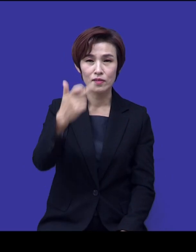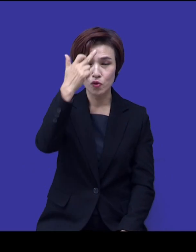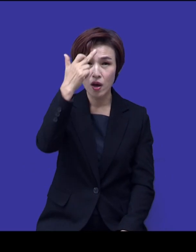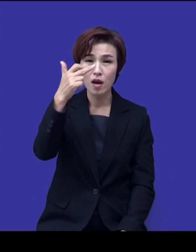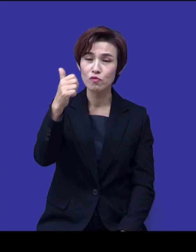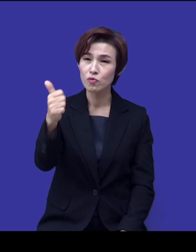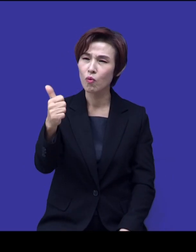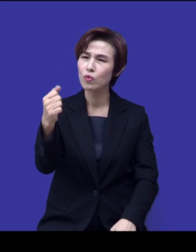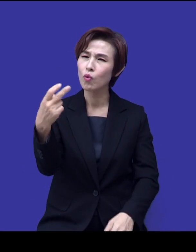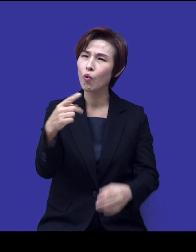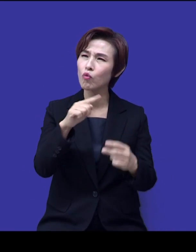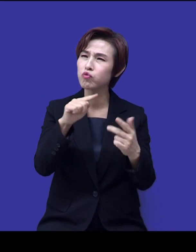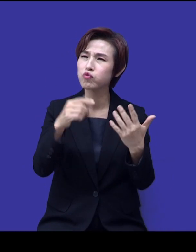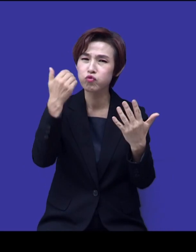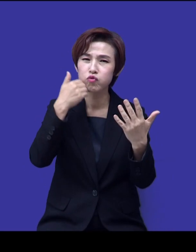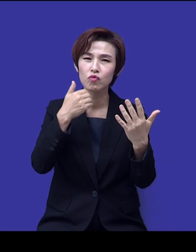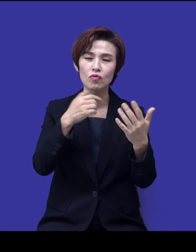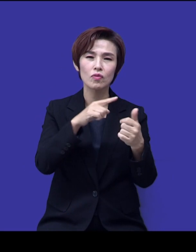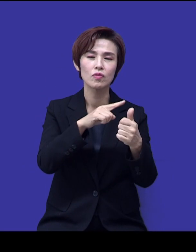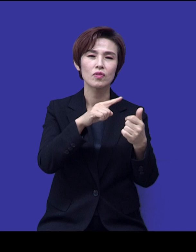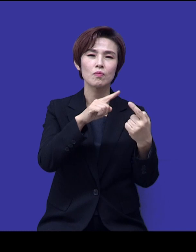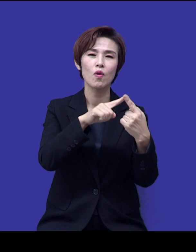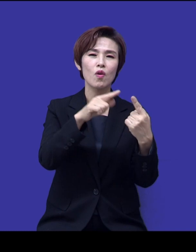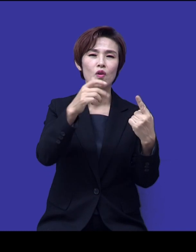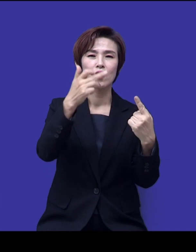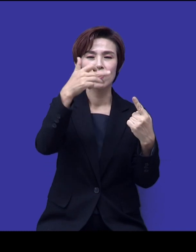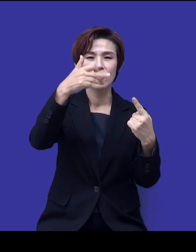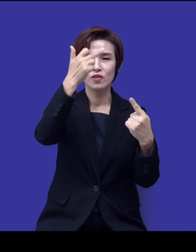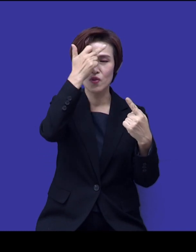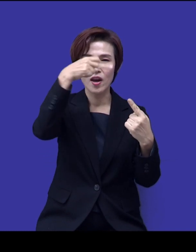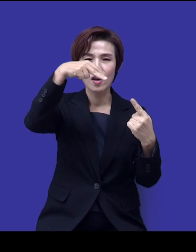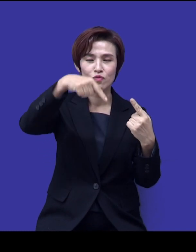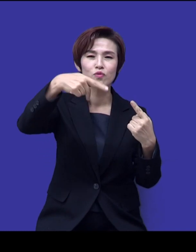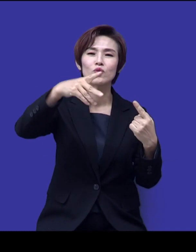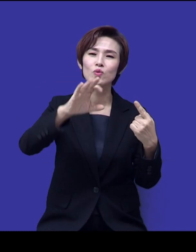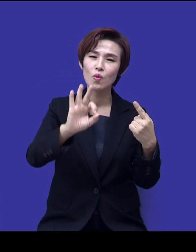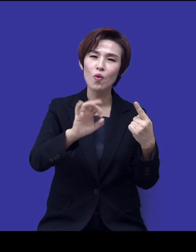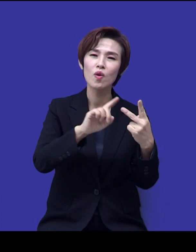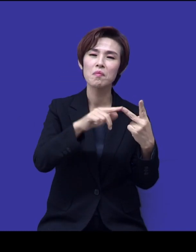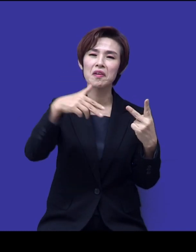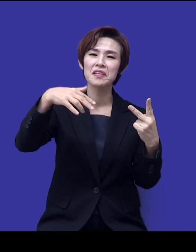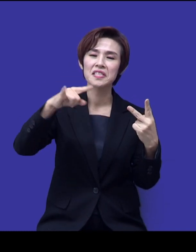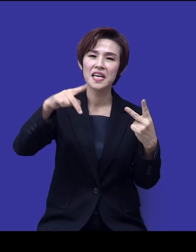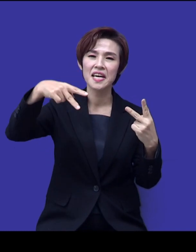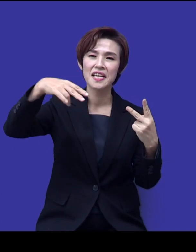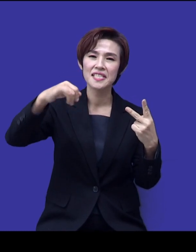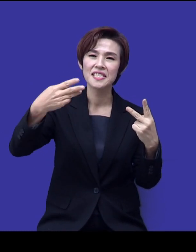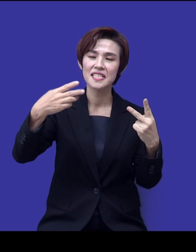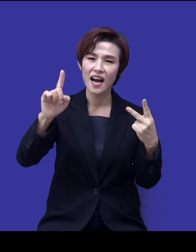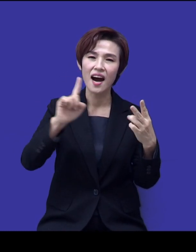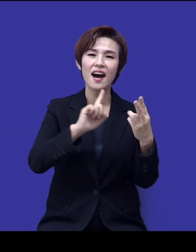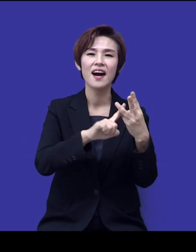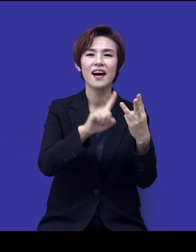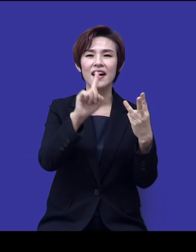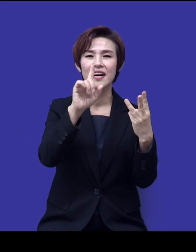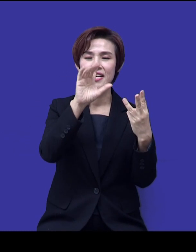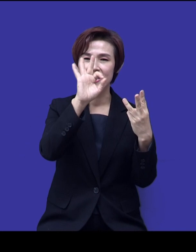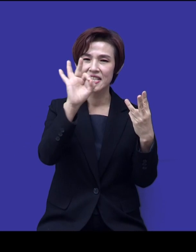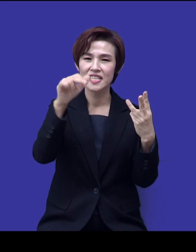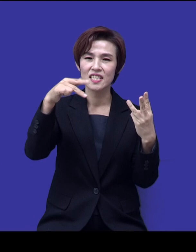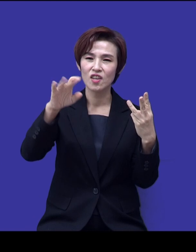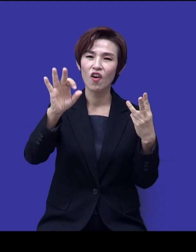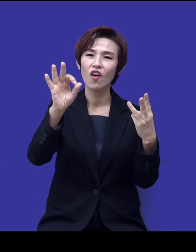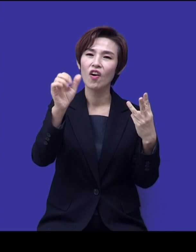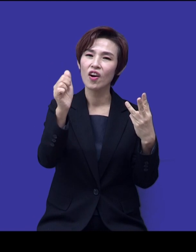또 누구 나왔었죠? 최수종 씨, 최시라 씨, 유동문 씨, 우리 가수 이정현,